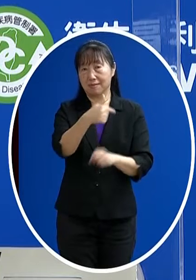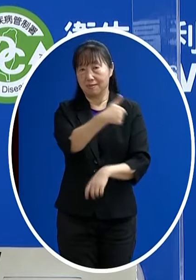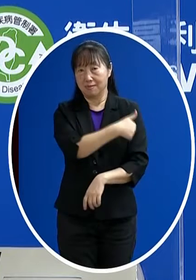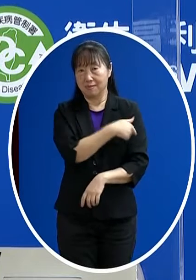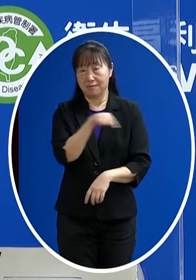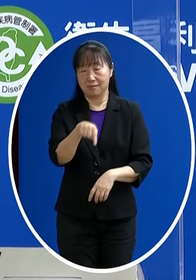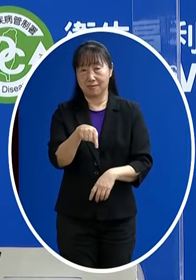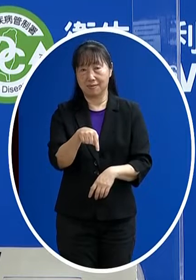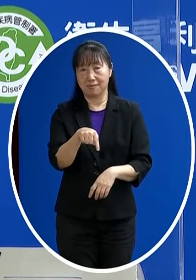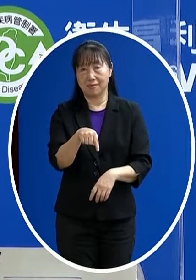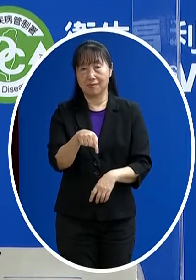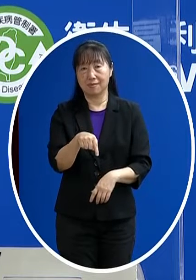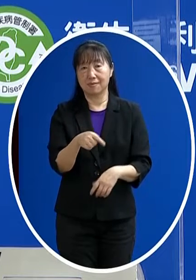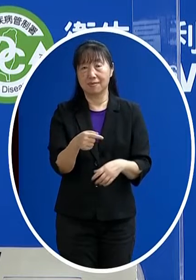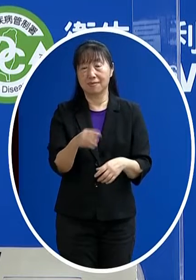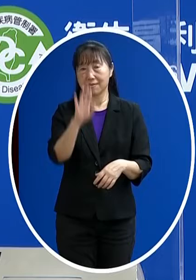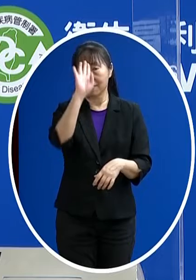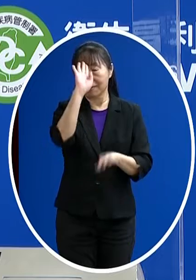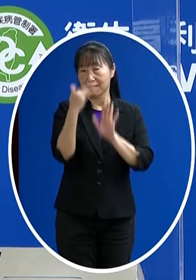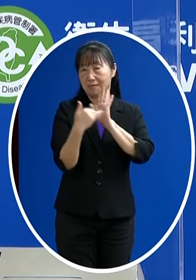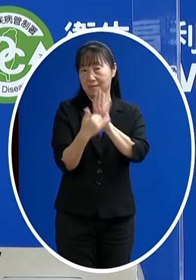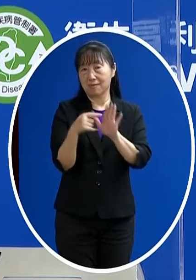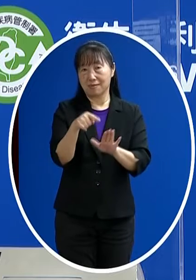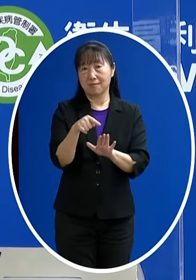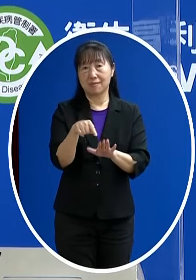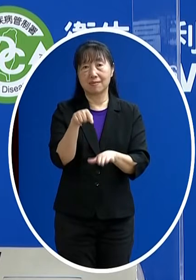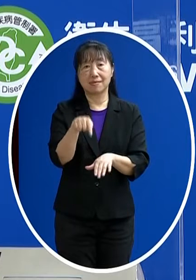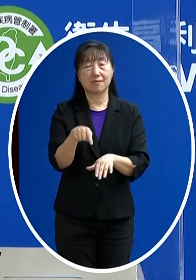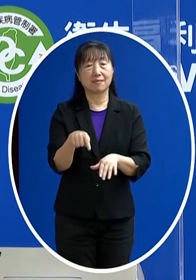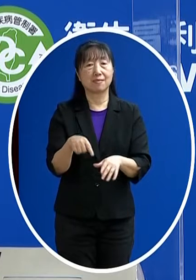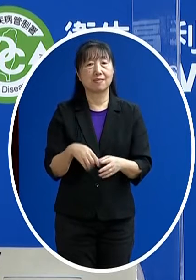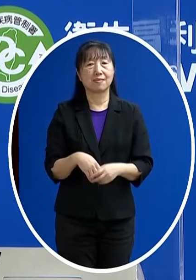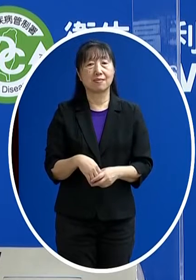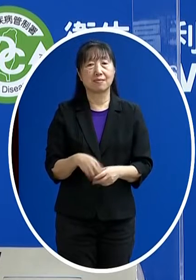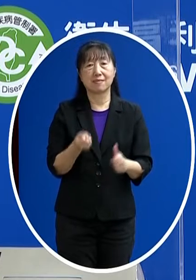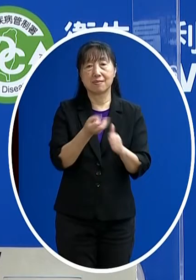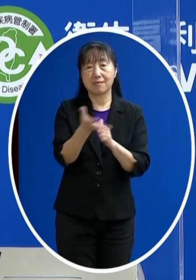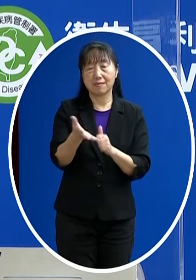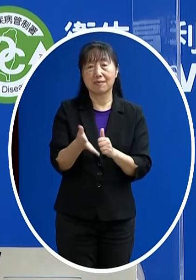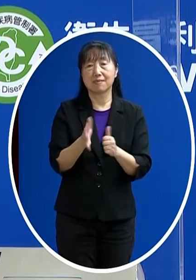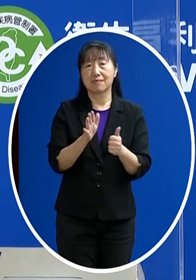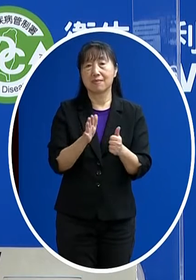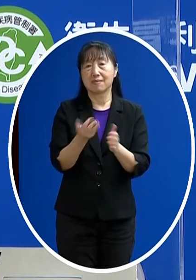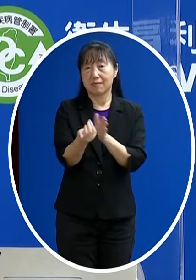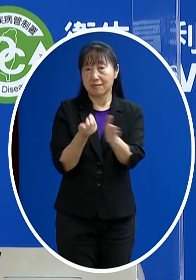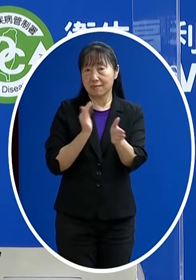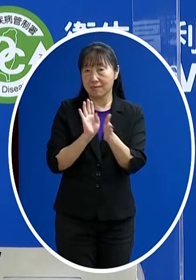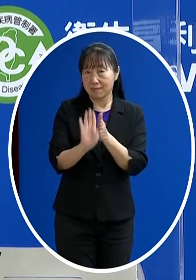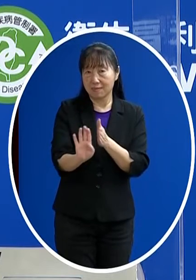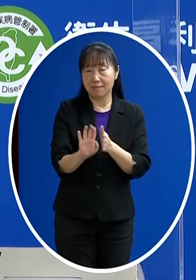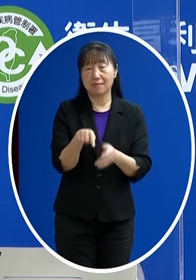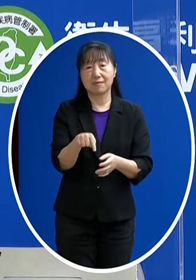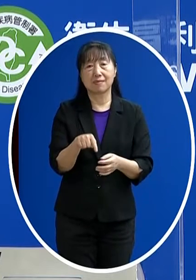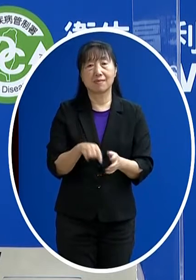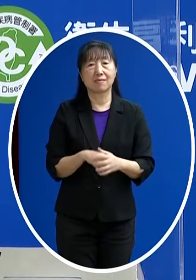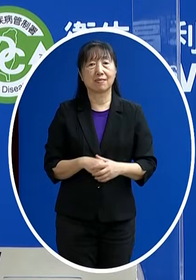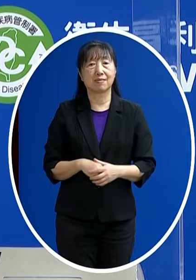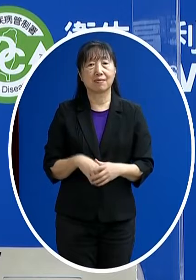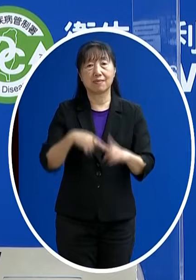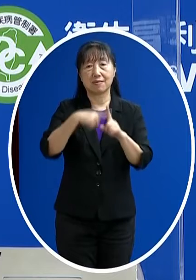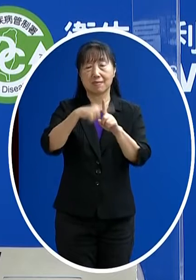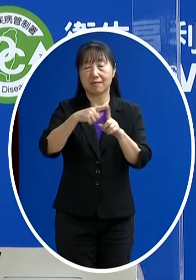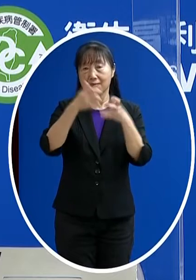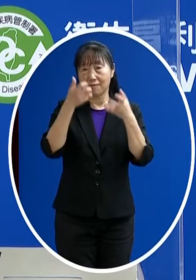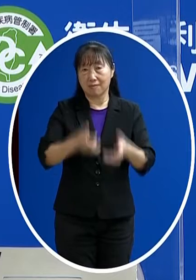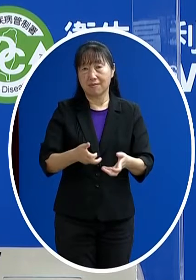与预防 COVID-19 哈疫苗感染及感染后重症的临